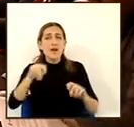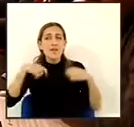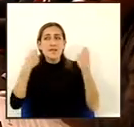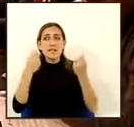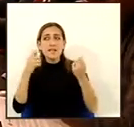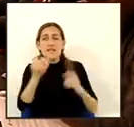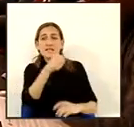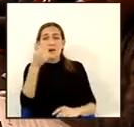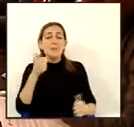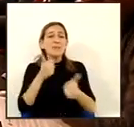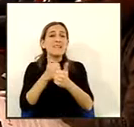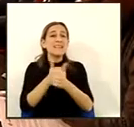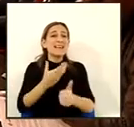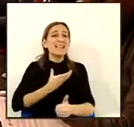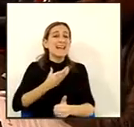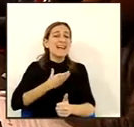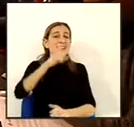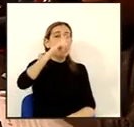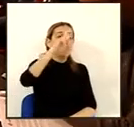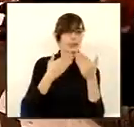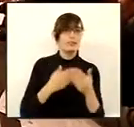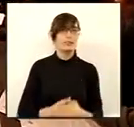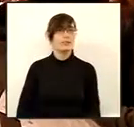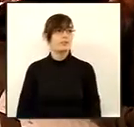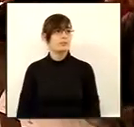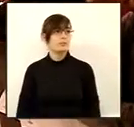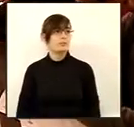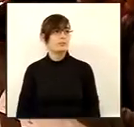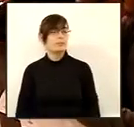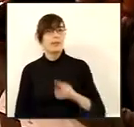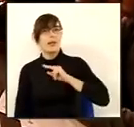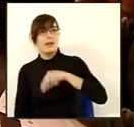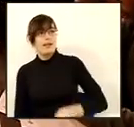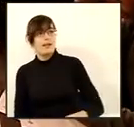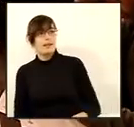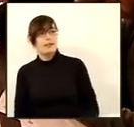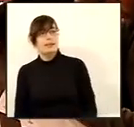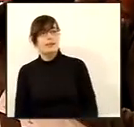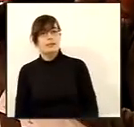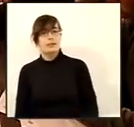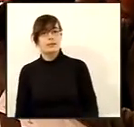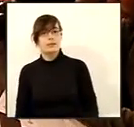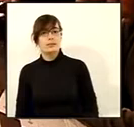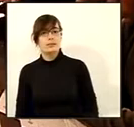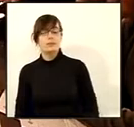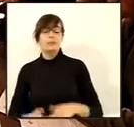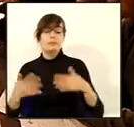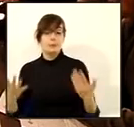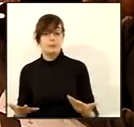tinent d'alcalde de l'Ajuntament de Vic entre el 2017 i 2011. Senyor Anglada. Sí, gràcies.